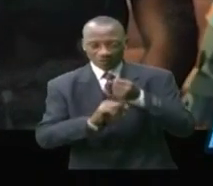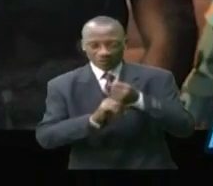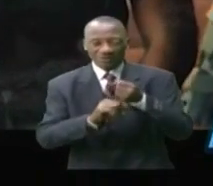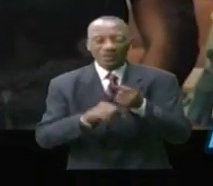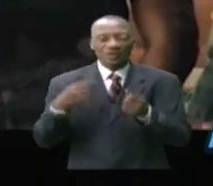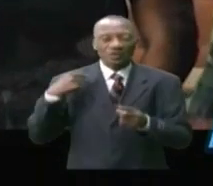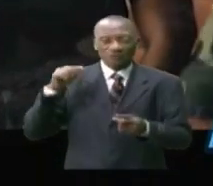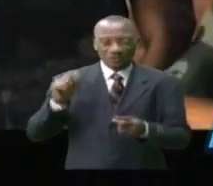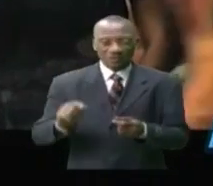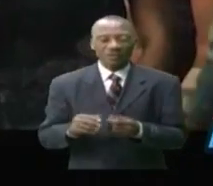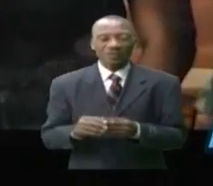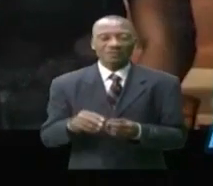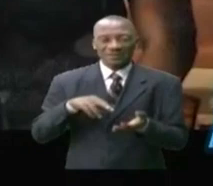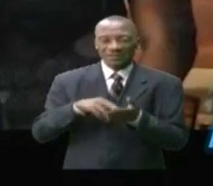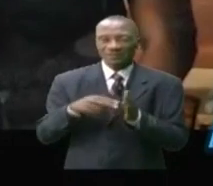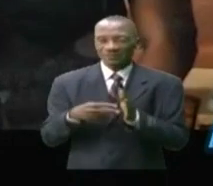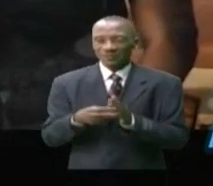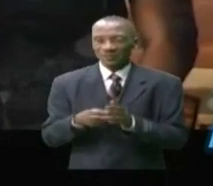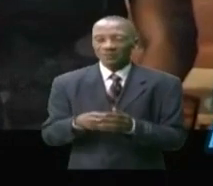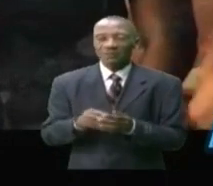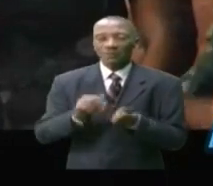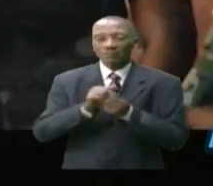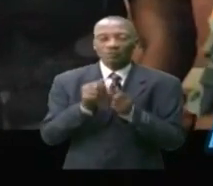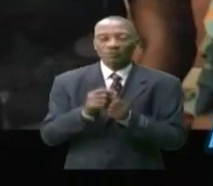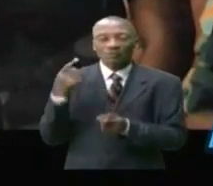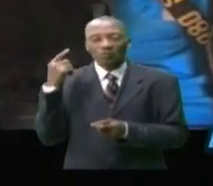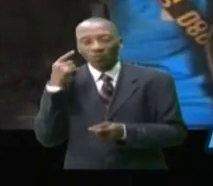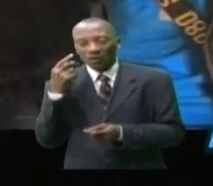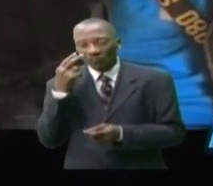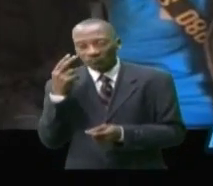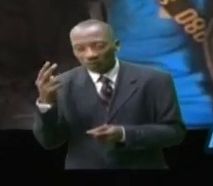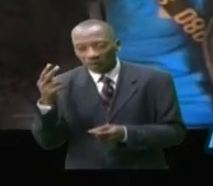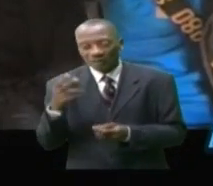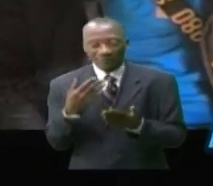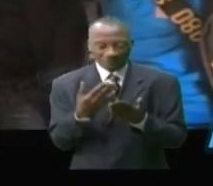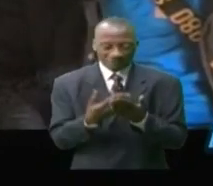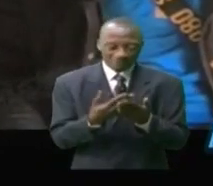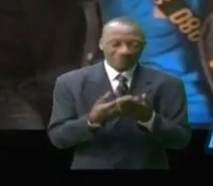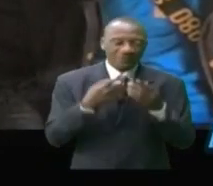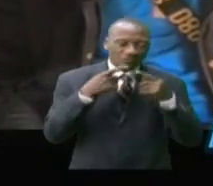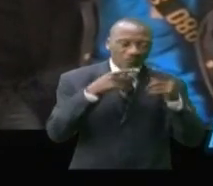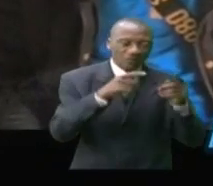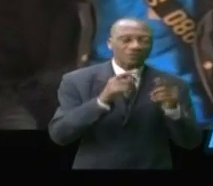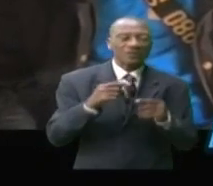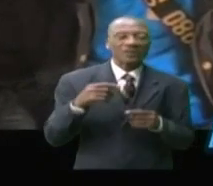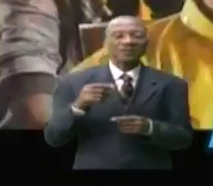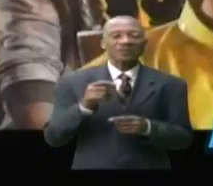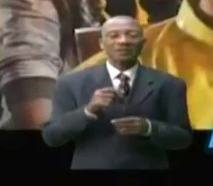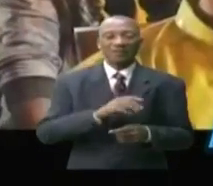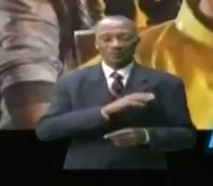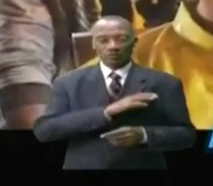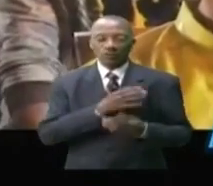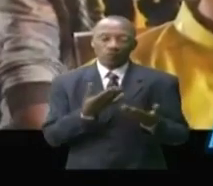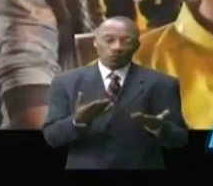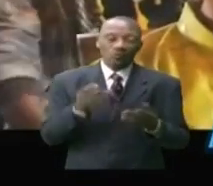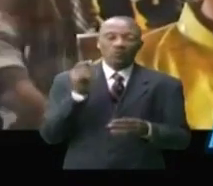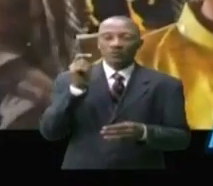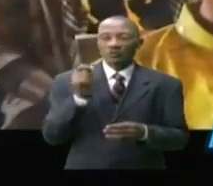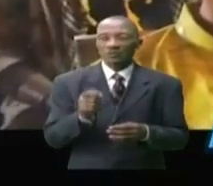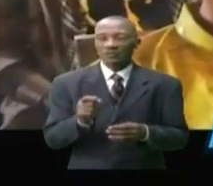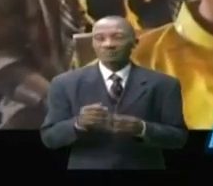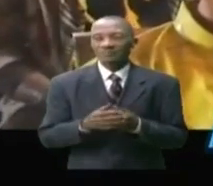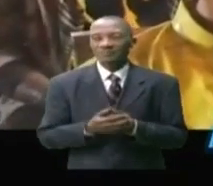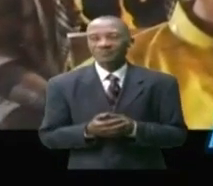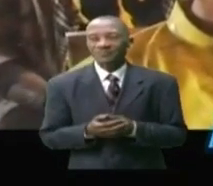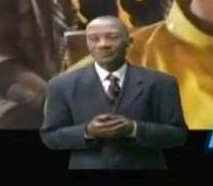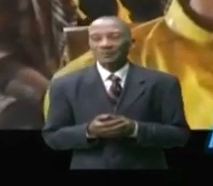des FPIC et de tout le monde, ce qu'on demande à la population, c'est de pouvoir maintenant quitter les camps des déplacés, rentrer chez eux et